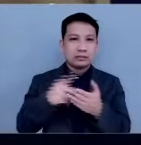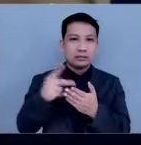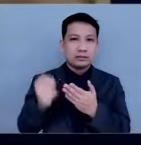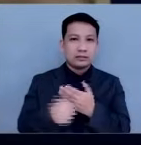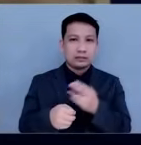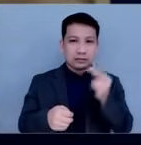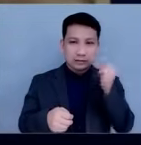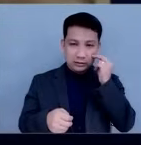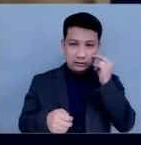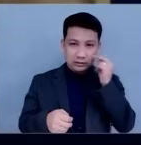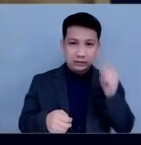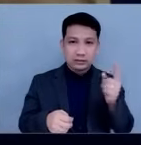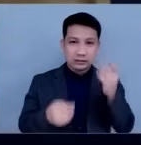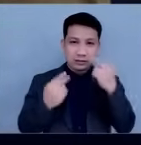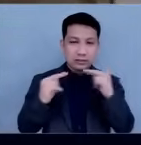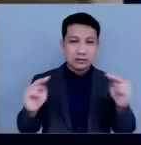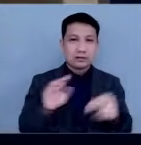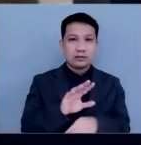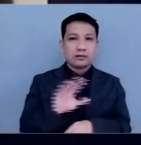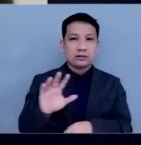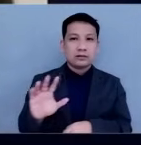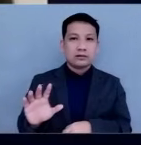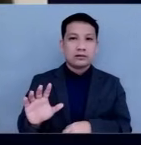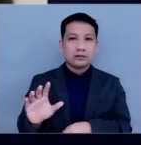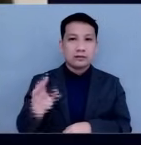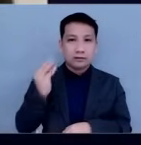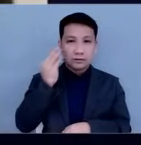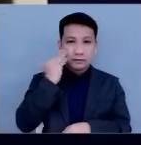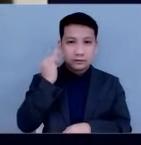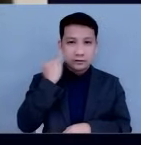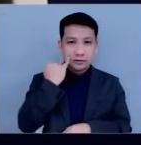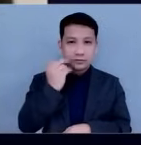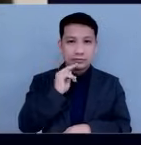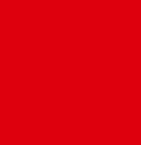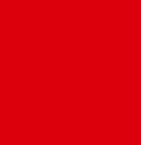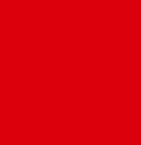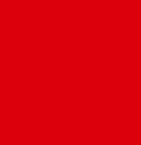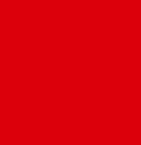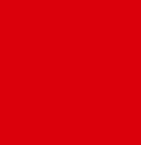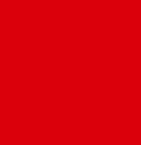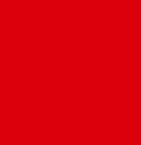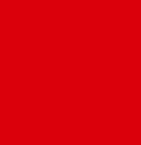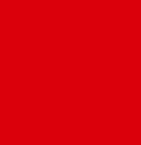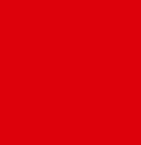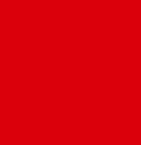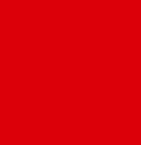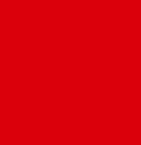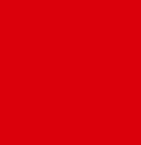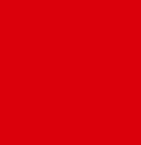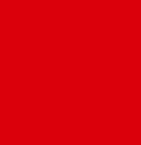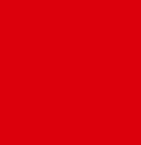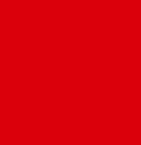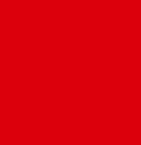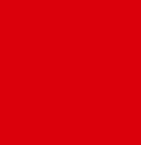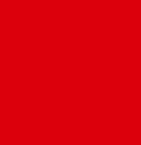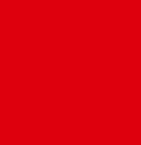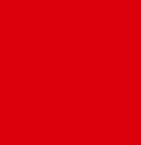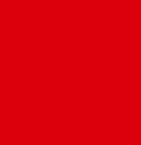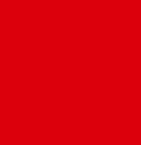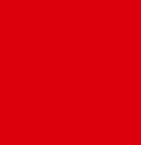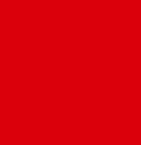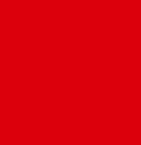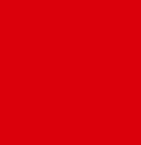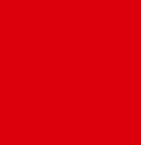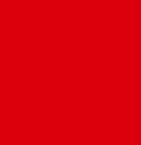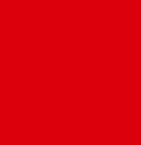Nadine. Nagbabalita mula sa Frontline, MJ Marfori, News 5. Mga kapatid, Jania Lipon po,